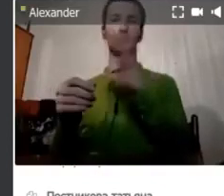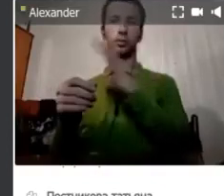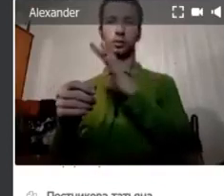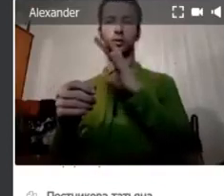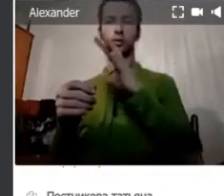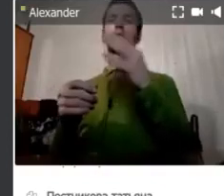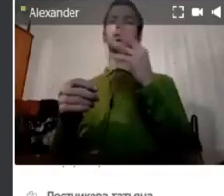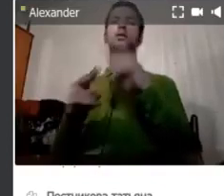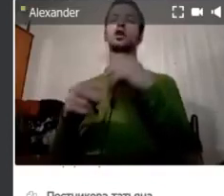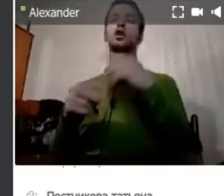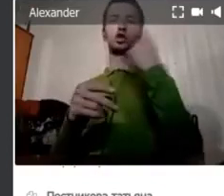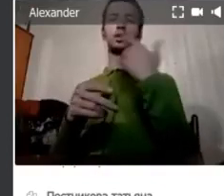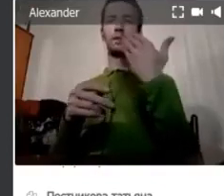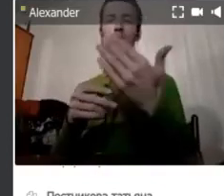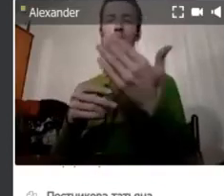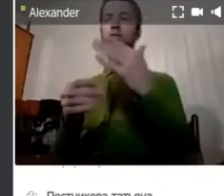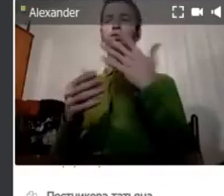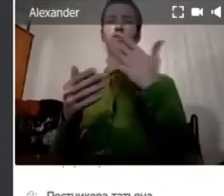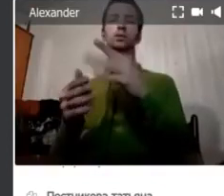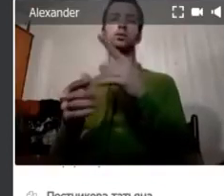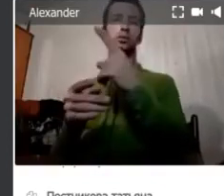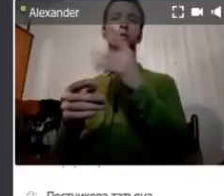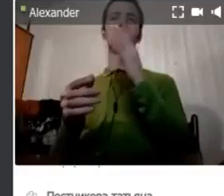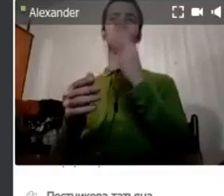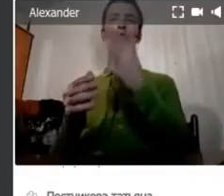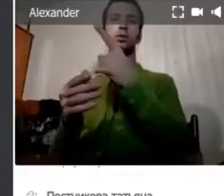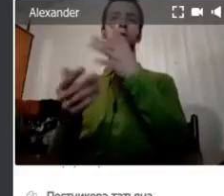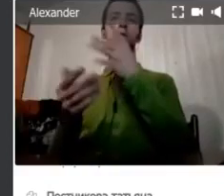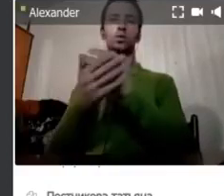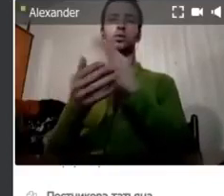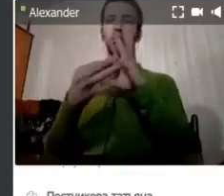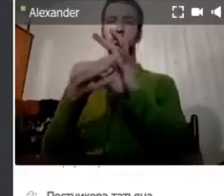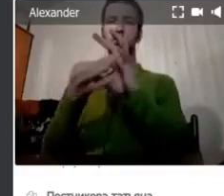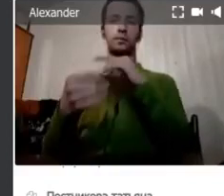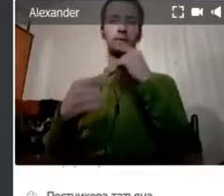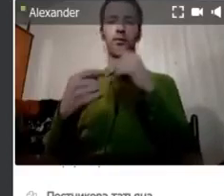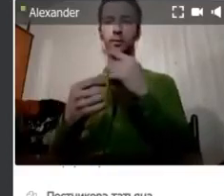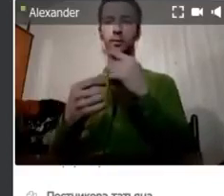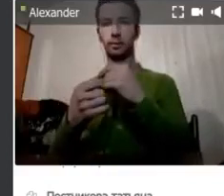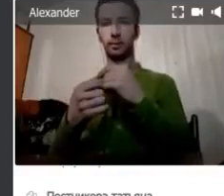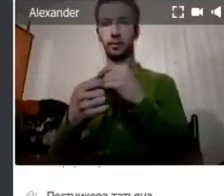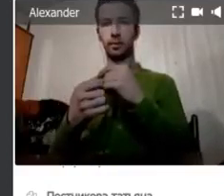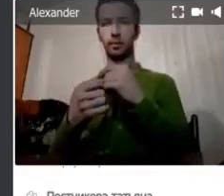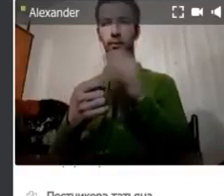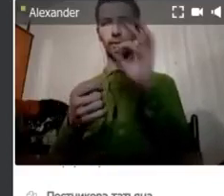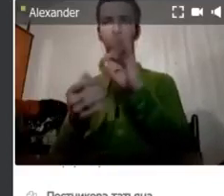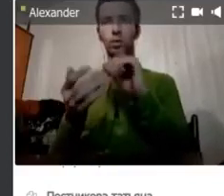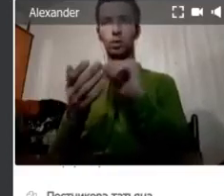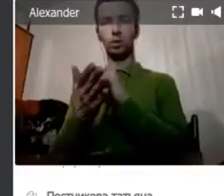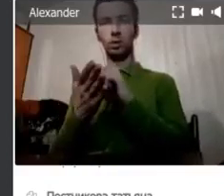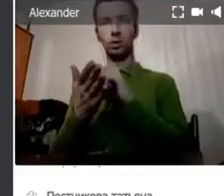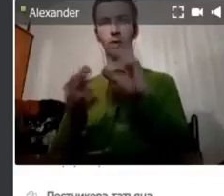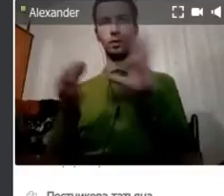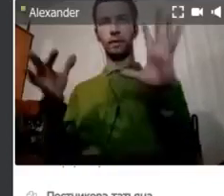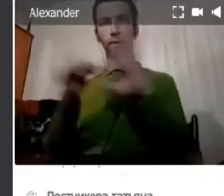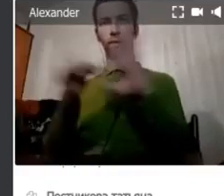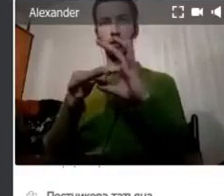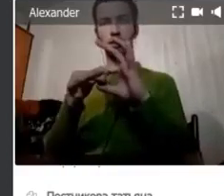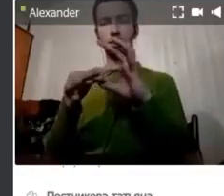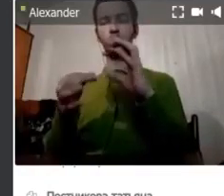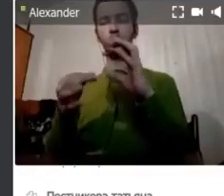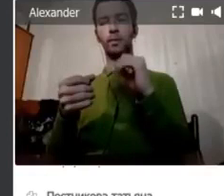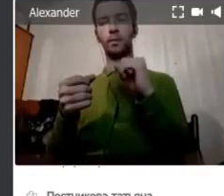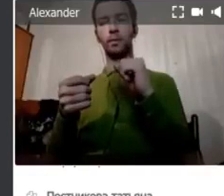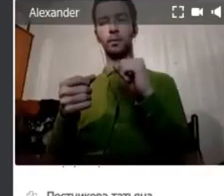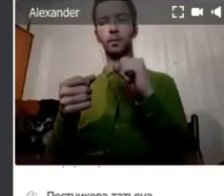название. Это зарегистрированная торговая марка Global Intergold. Global Intergold